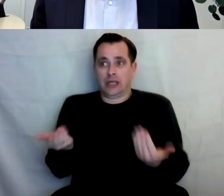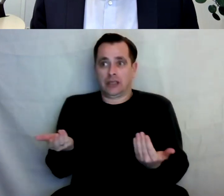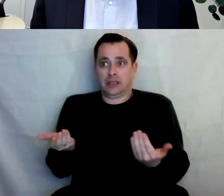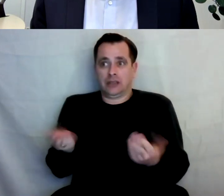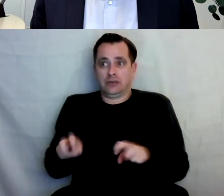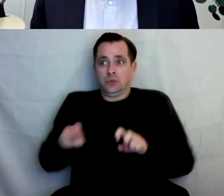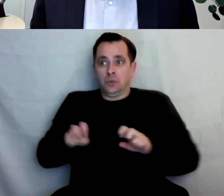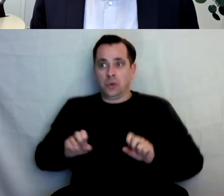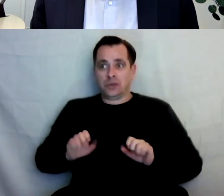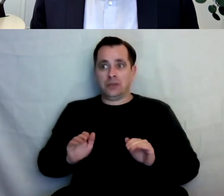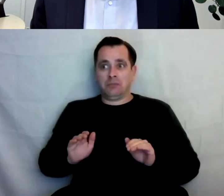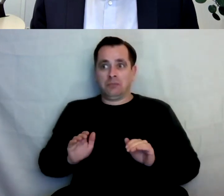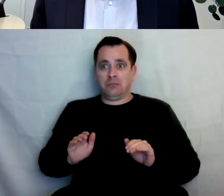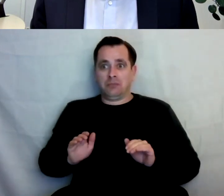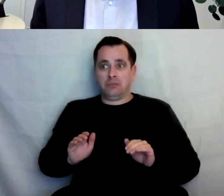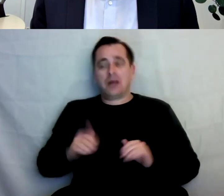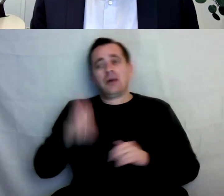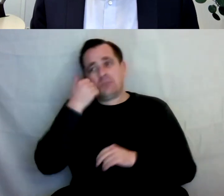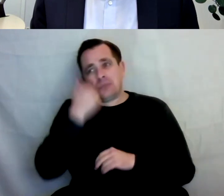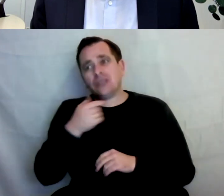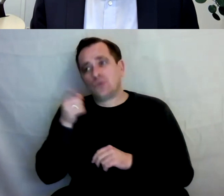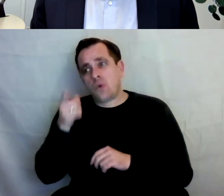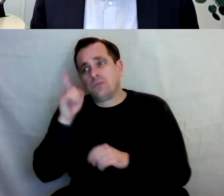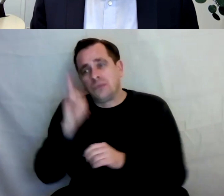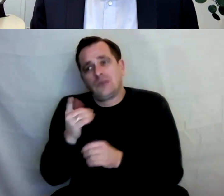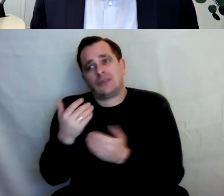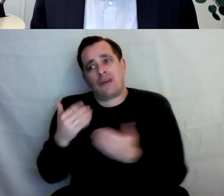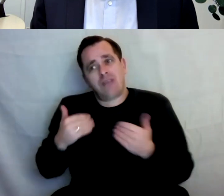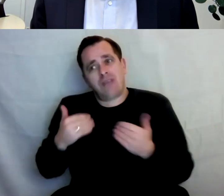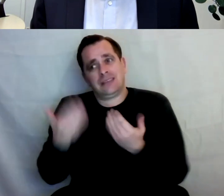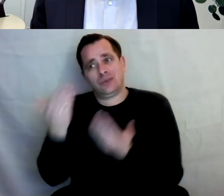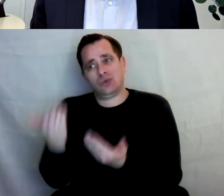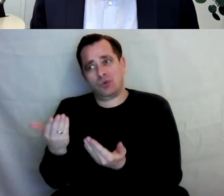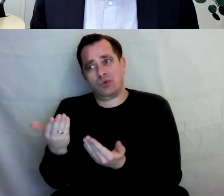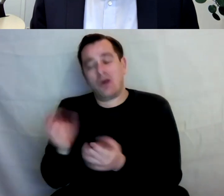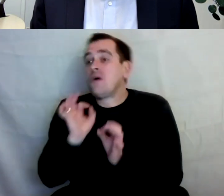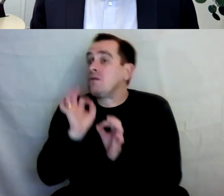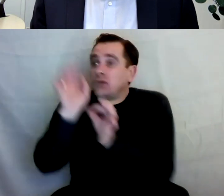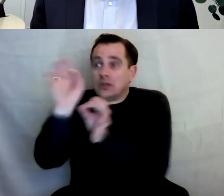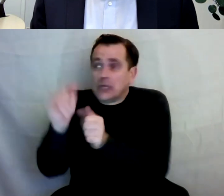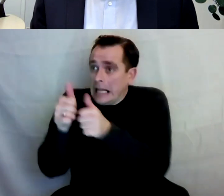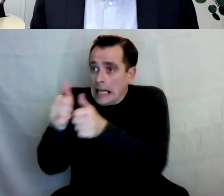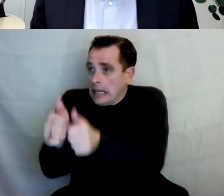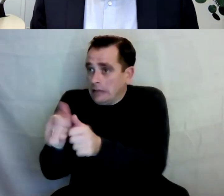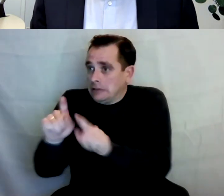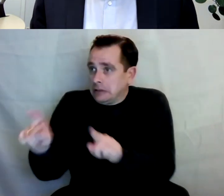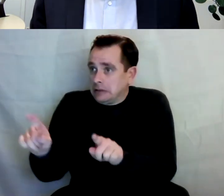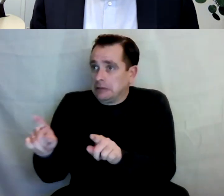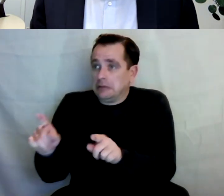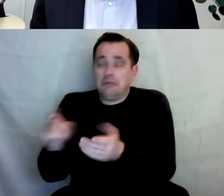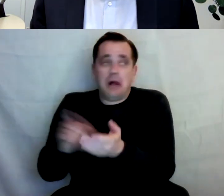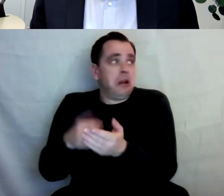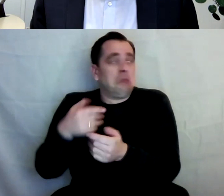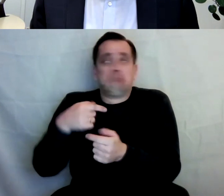nicht anders, weil selbst wenn es dir vielleicht gar nicht nutzt, weil du vielleicht in wenigen Monaten ja schon geimpft bist